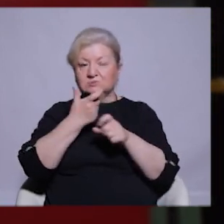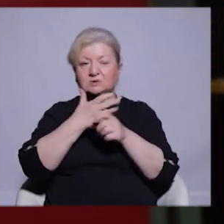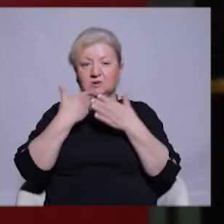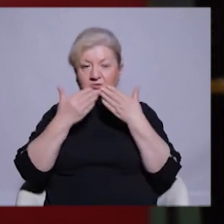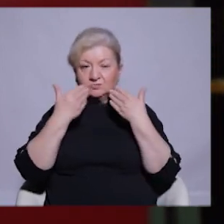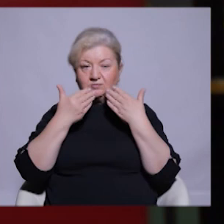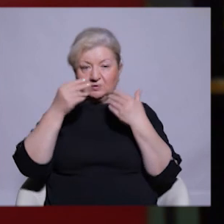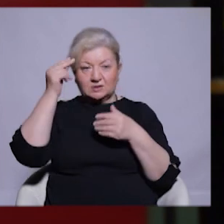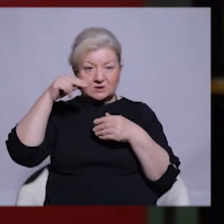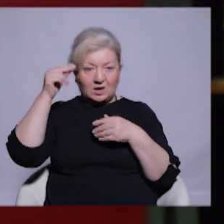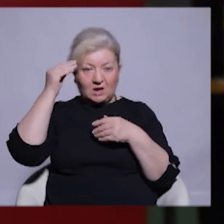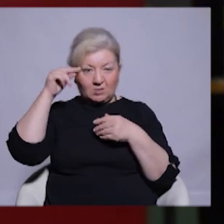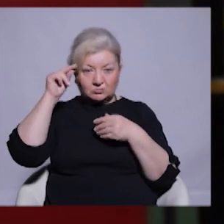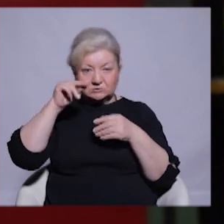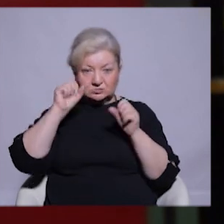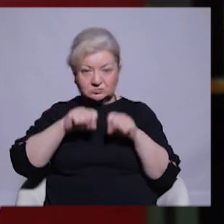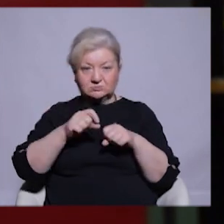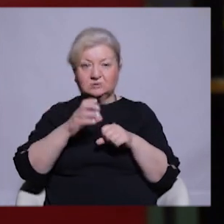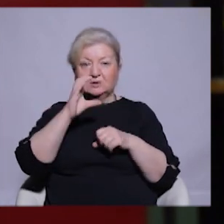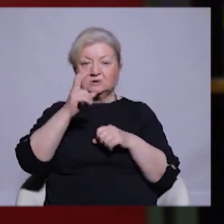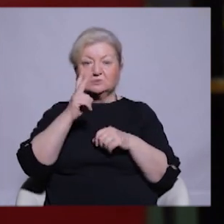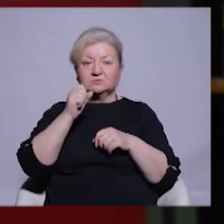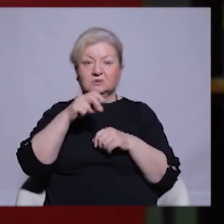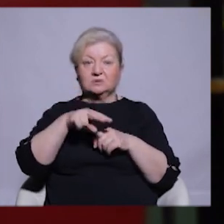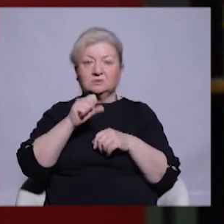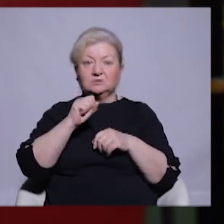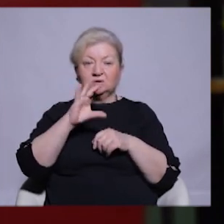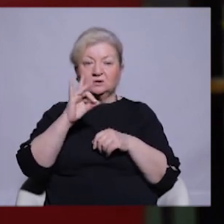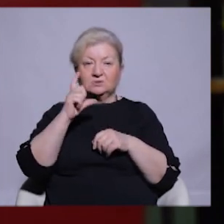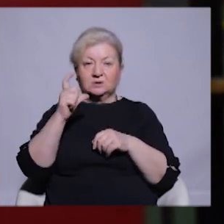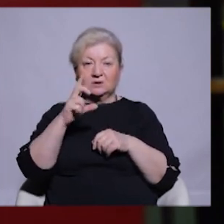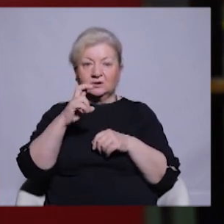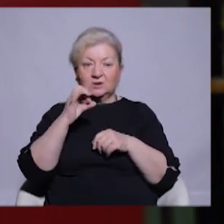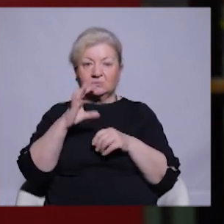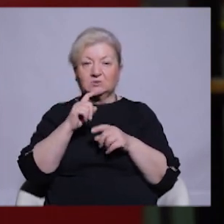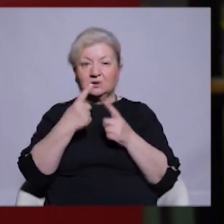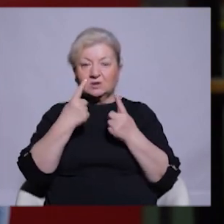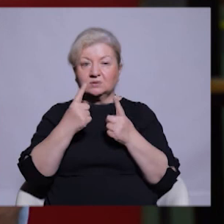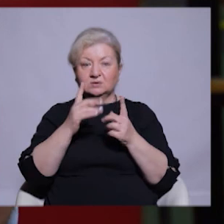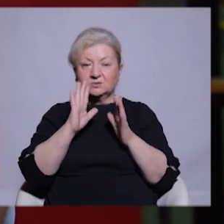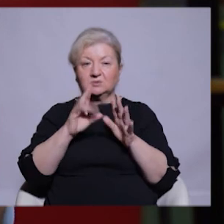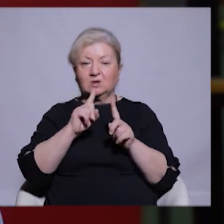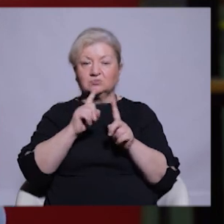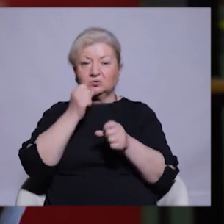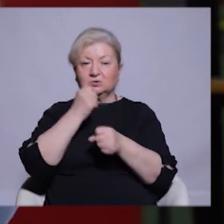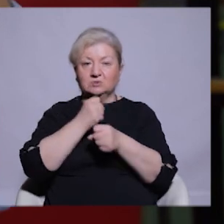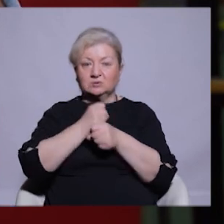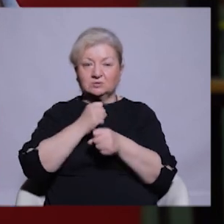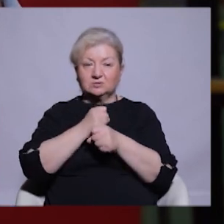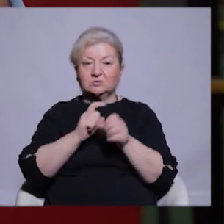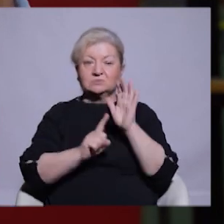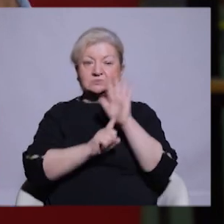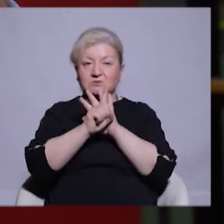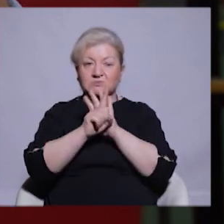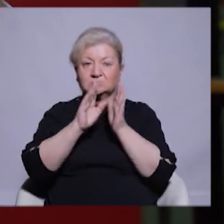ამოცანები, რამე თუ შეგახსენებთ, რომ ეს სკალარებია და ასე ვთქვათ, ერთადერთი რაც ჩვენ უნდა გავაკეთოთ არის,